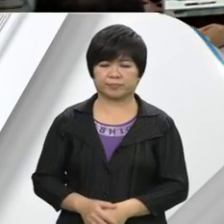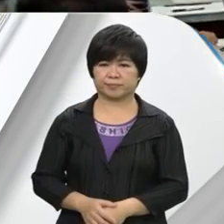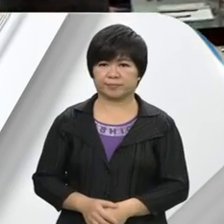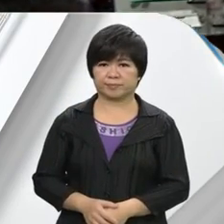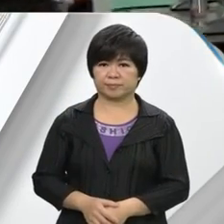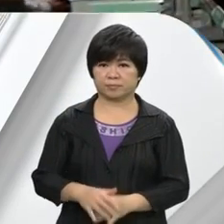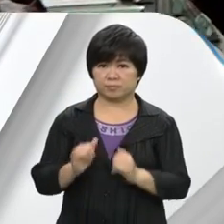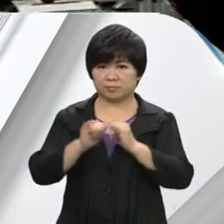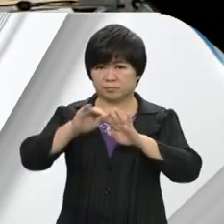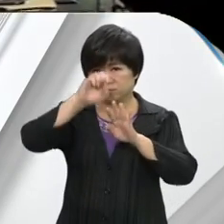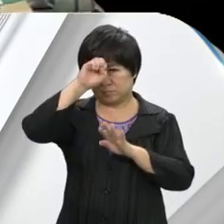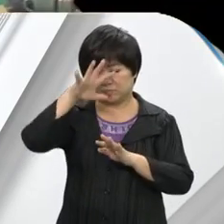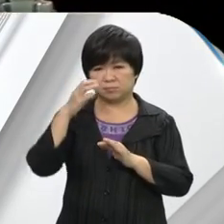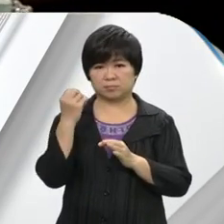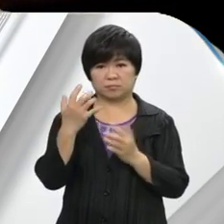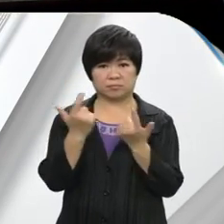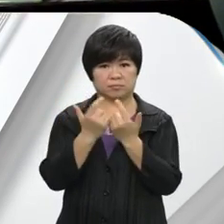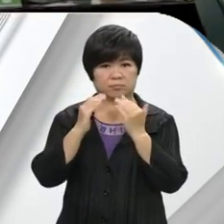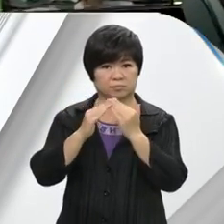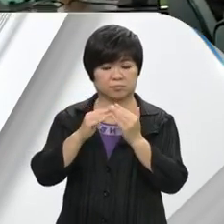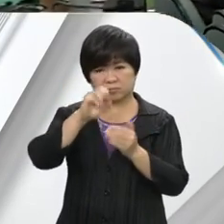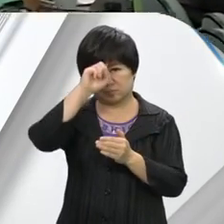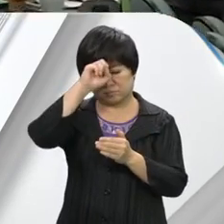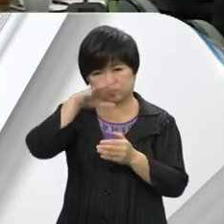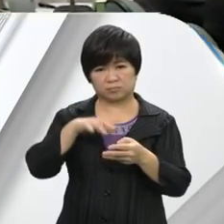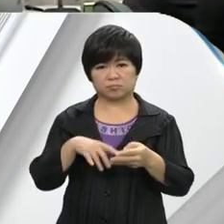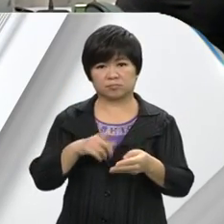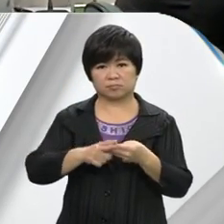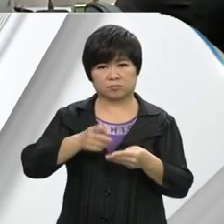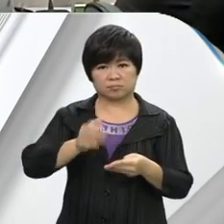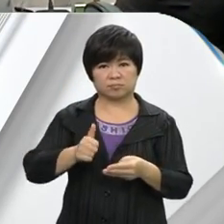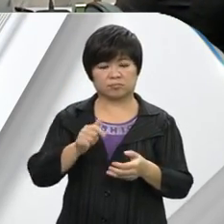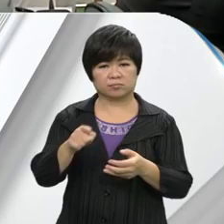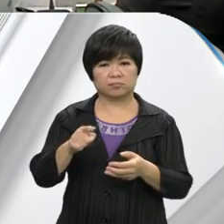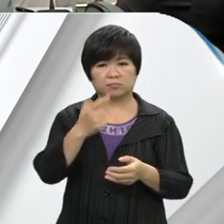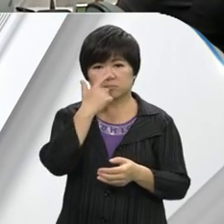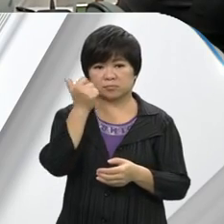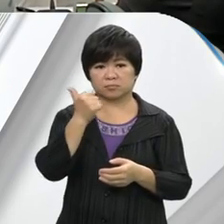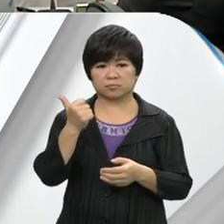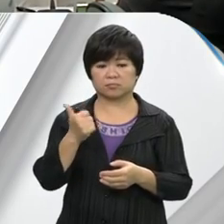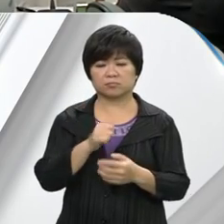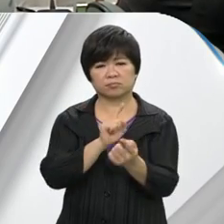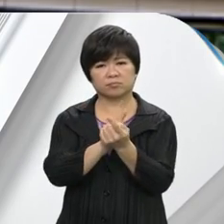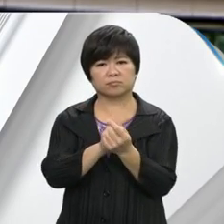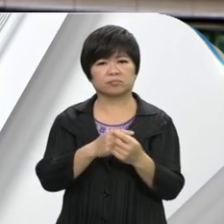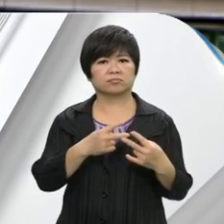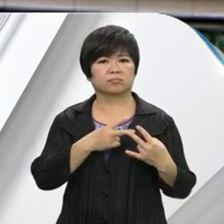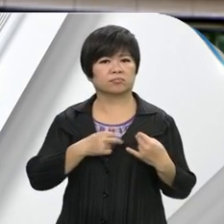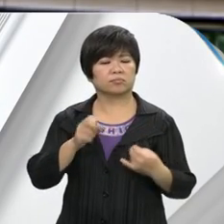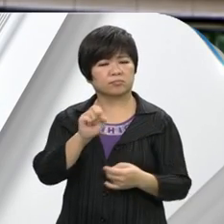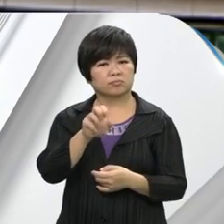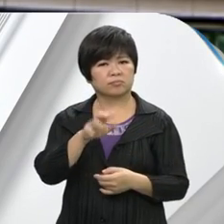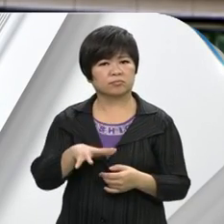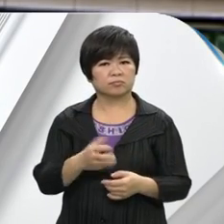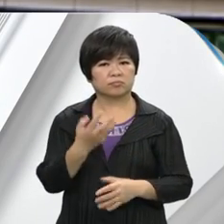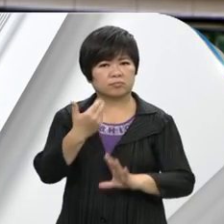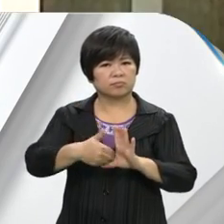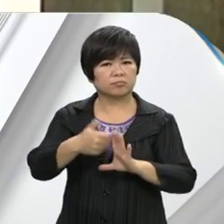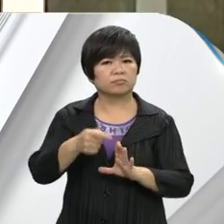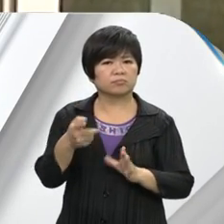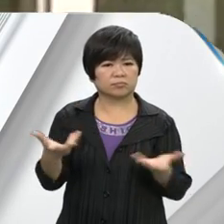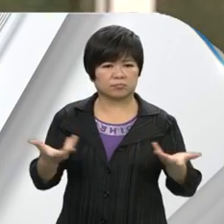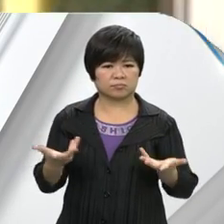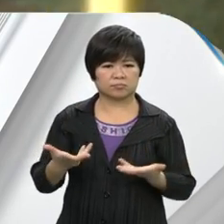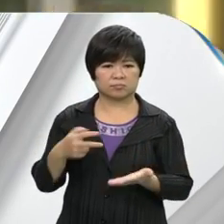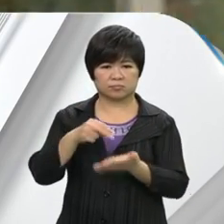民进党新北市党部主委宜田昨天也面对民进党总统批评，当面同总统蔡英文共度法师的争议。立